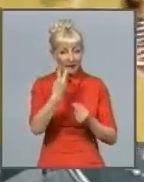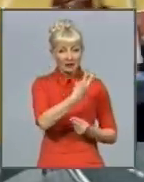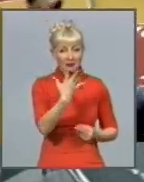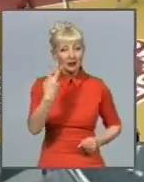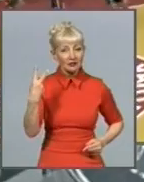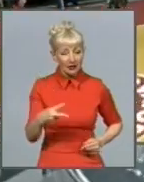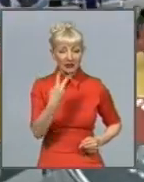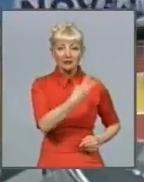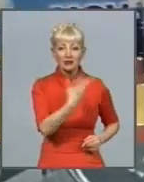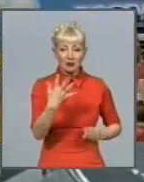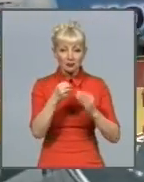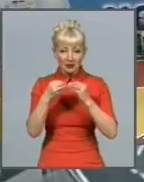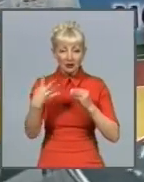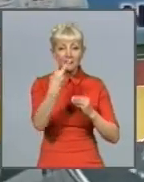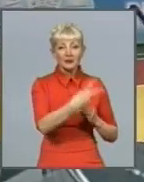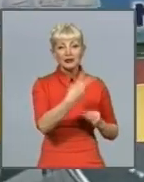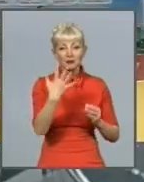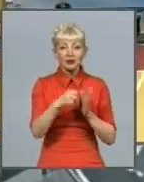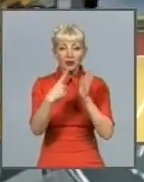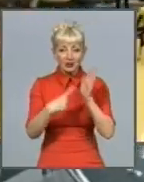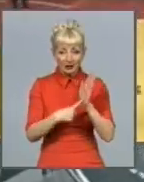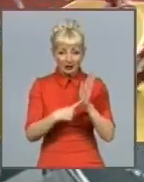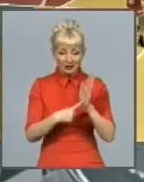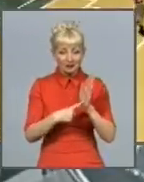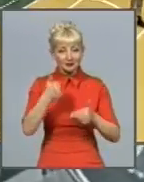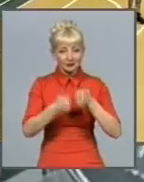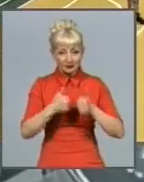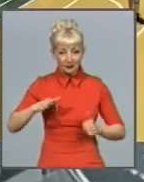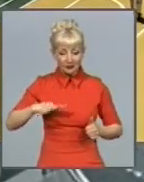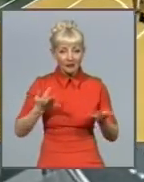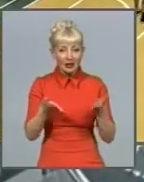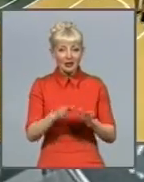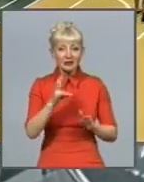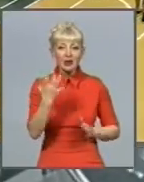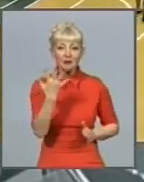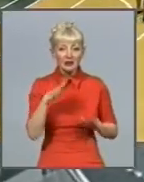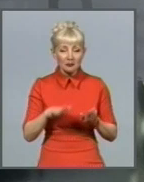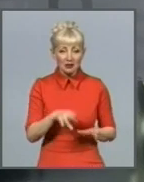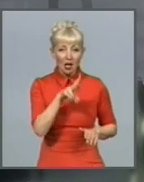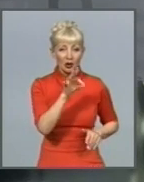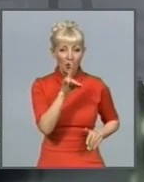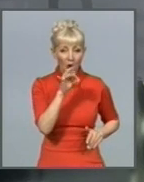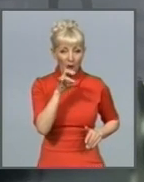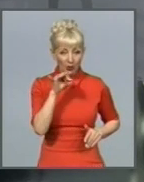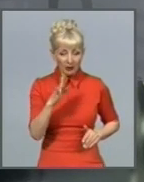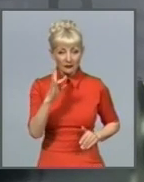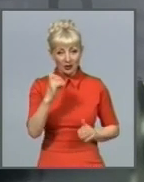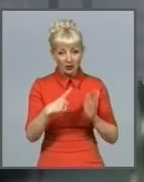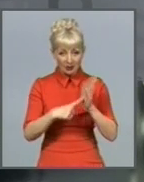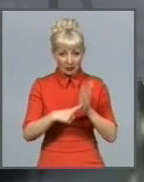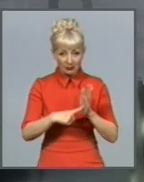25-15, 25-16. Таблицы юристы остались на 5-м месте, Локомотив на 6-м.